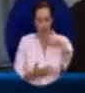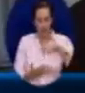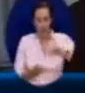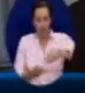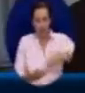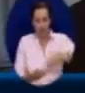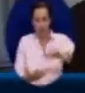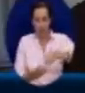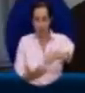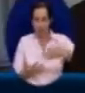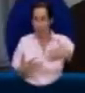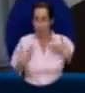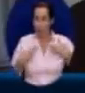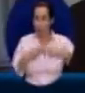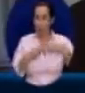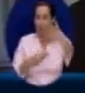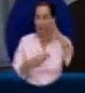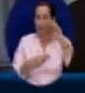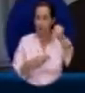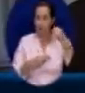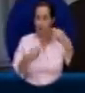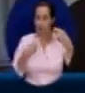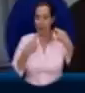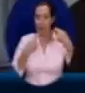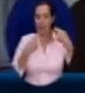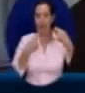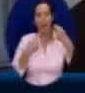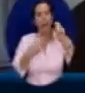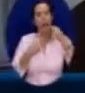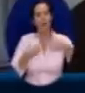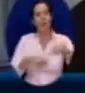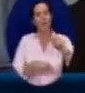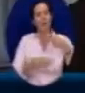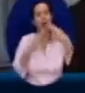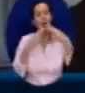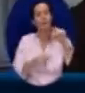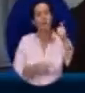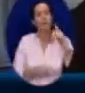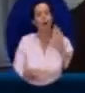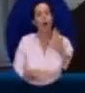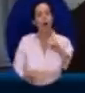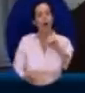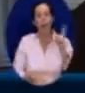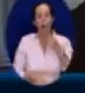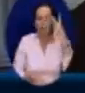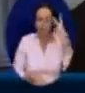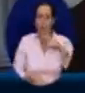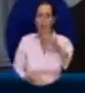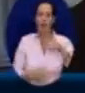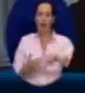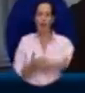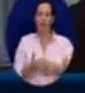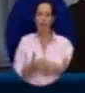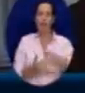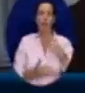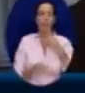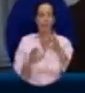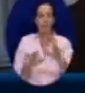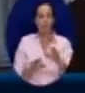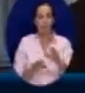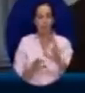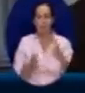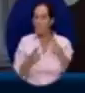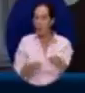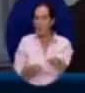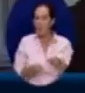להחתים וחתמו לשמחתי קרוב ל-40 חברות וחברי כנסת על ההצעה, התגובה הראשונה אינטואיטיבית היא כולם מבינים למה מדובר, ואז אומרות בעצם כאילו מה